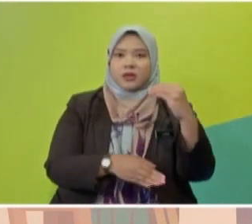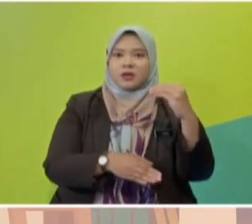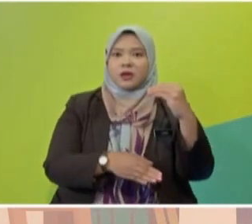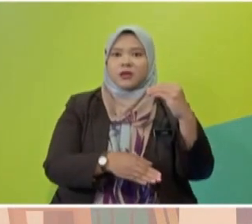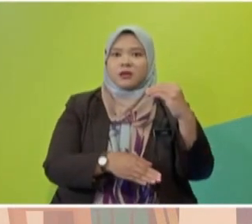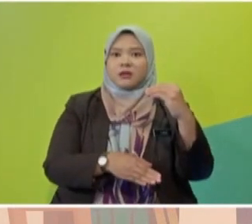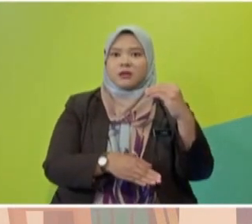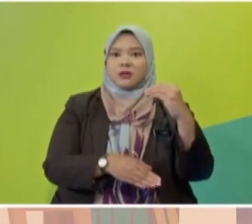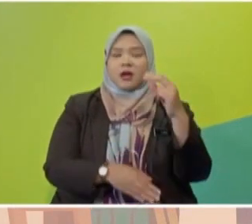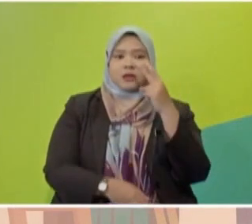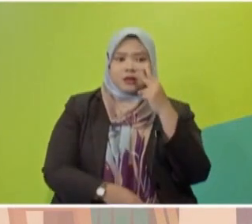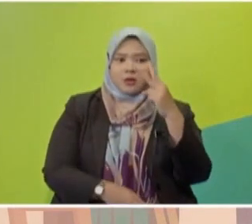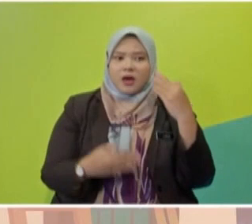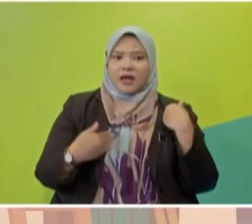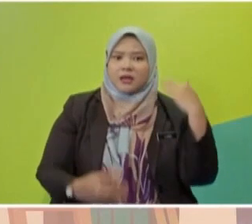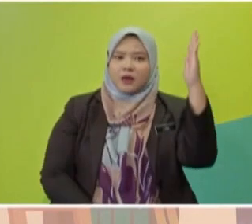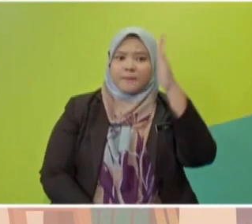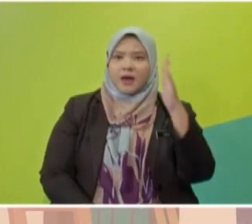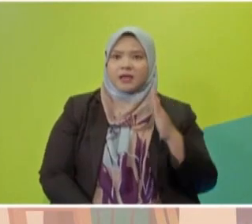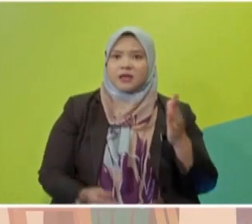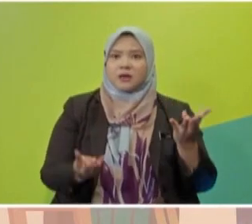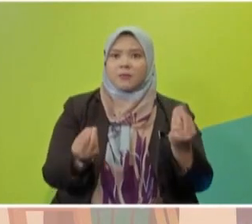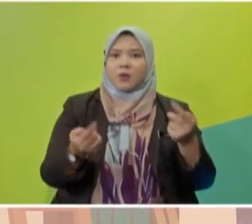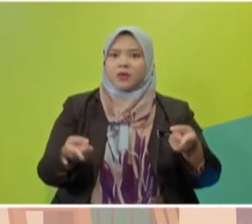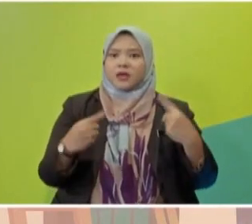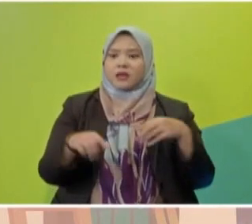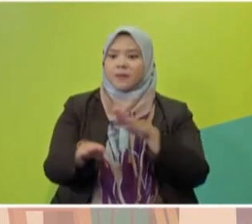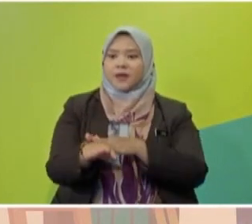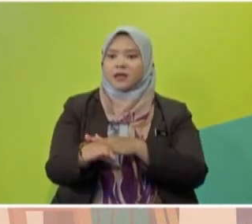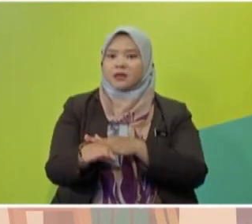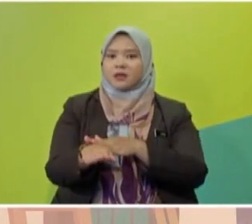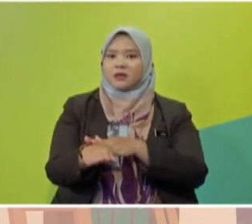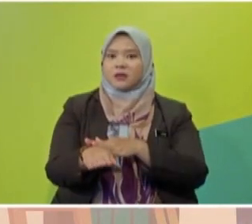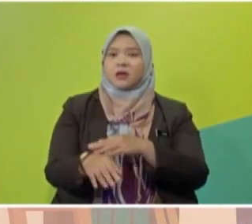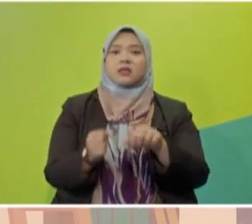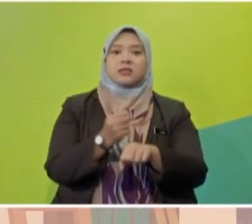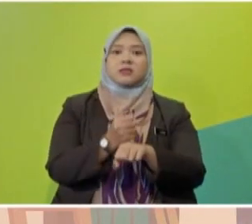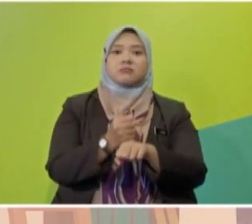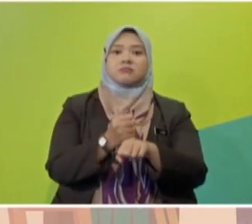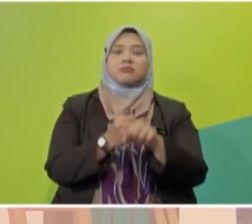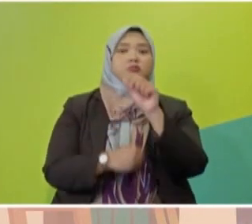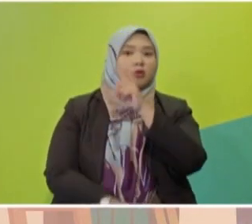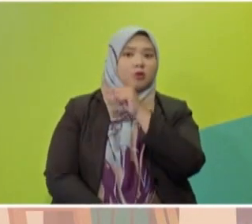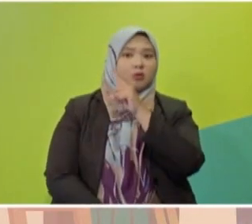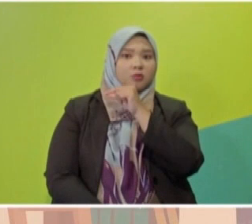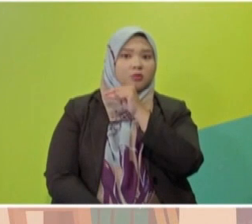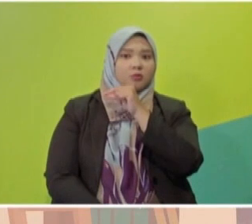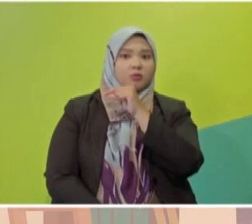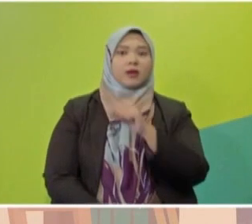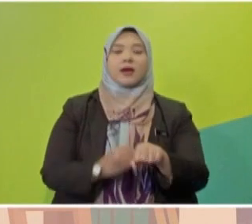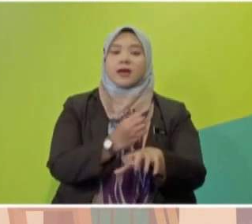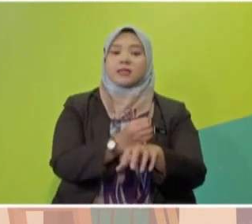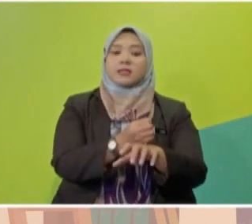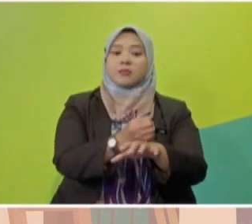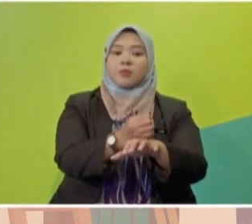bakal menimpa burung merpati yang baik hati. Semua segera mendekati pemburu